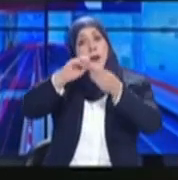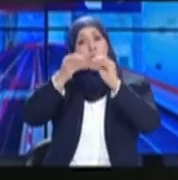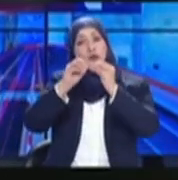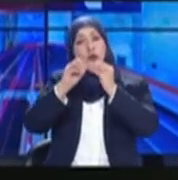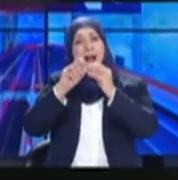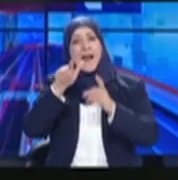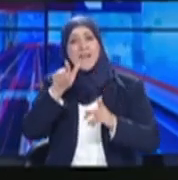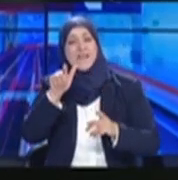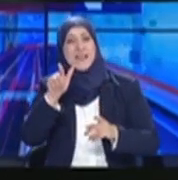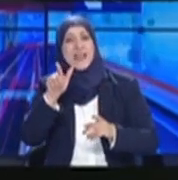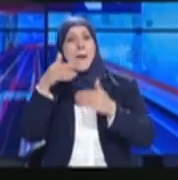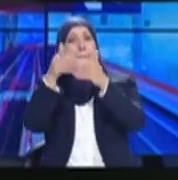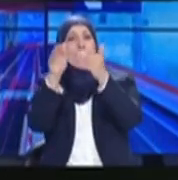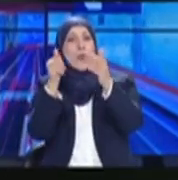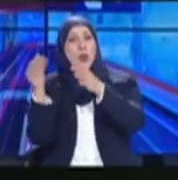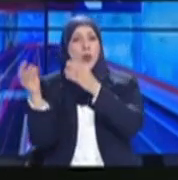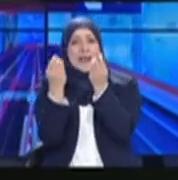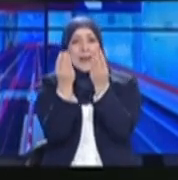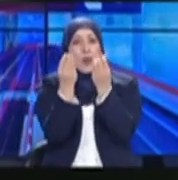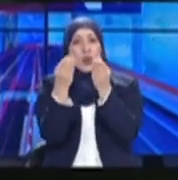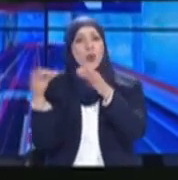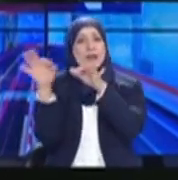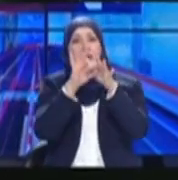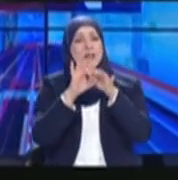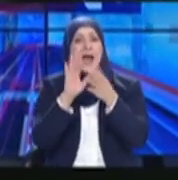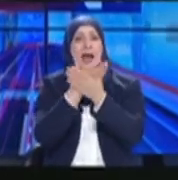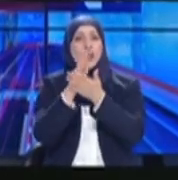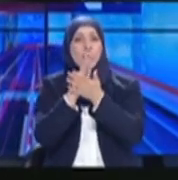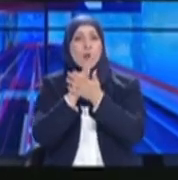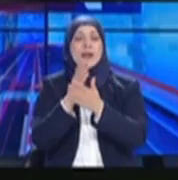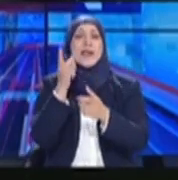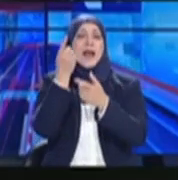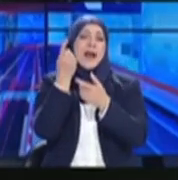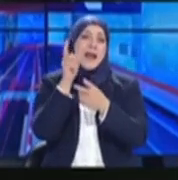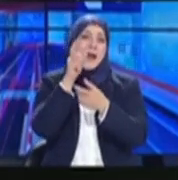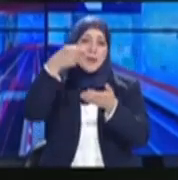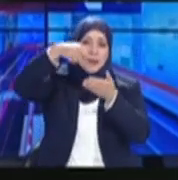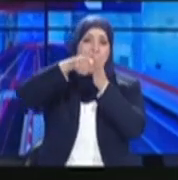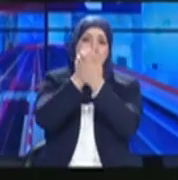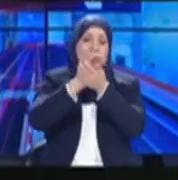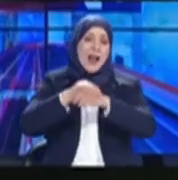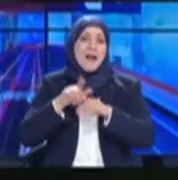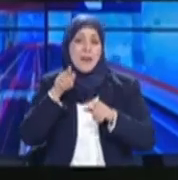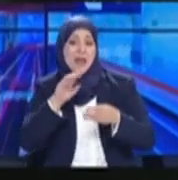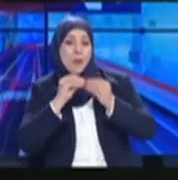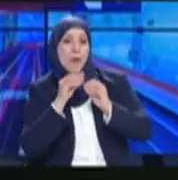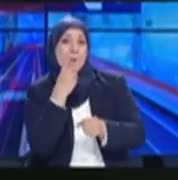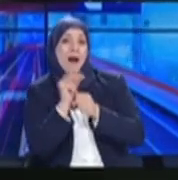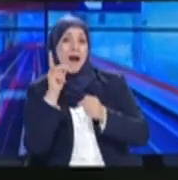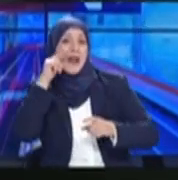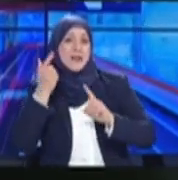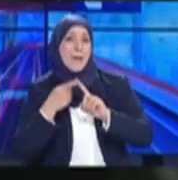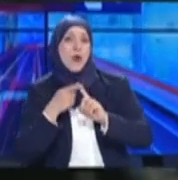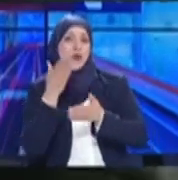متوفر كافيه من المعامل وهذا اشكال كبير هذا الموجز متوفر في اقرب وقت